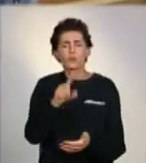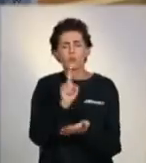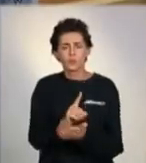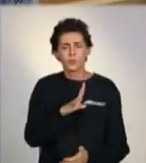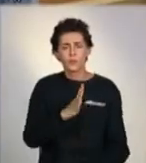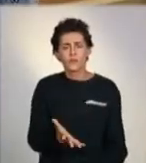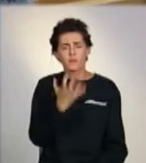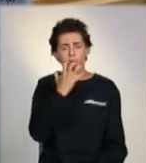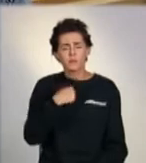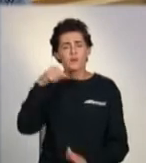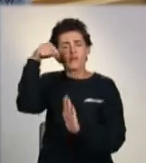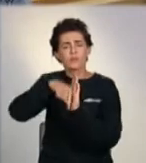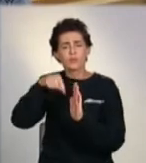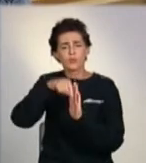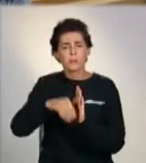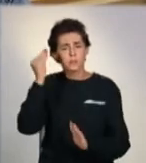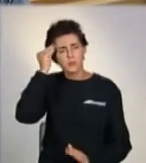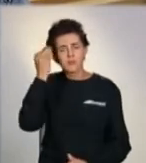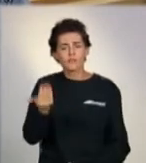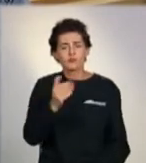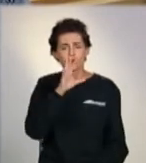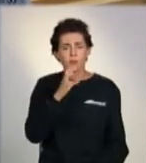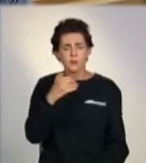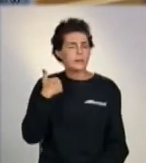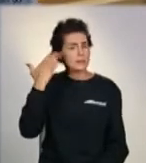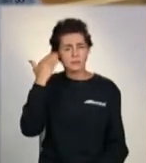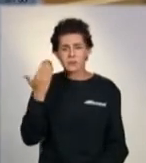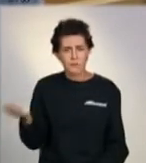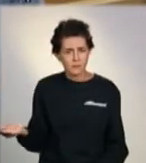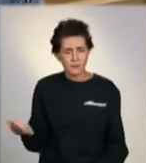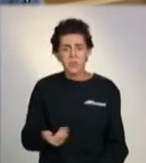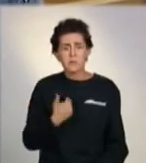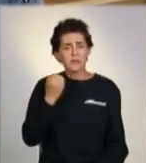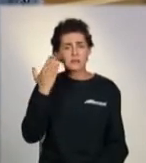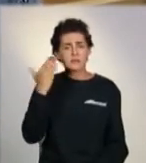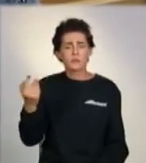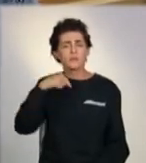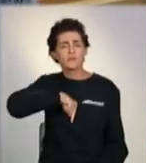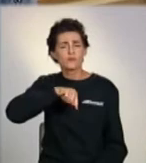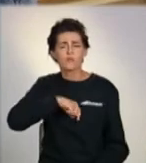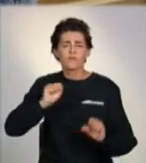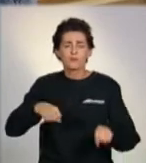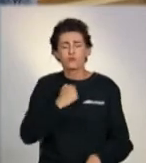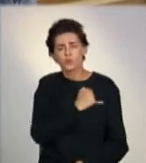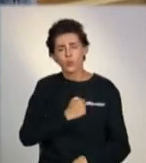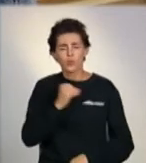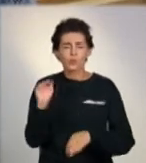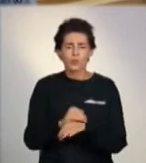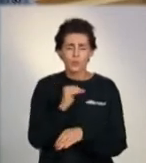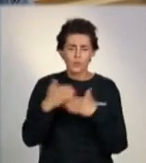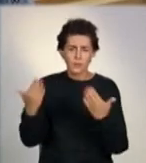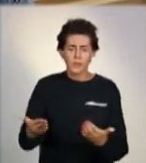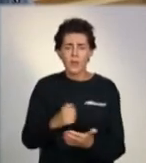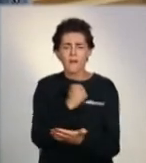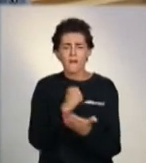не знаємо, о чому думає собака, ми не знаємо, що може її спровоцировати, і